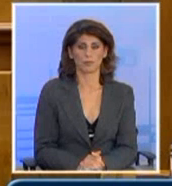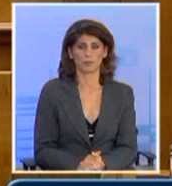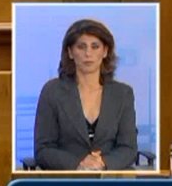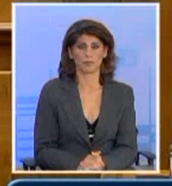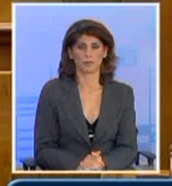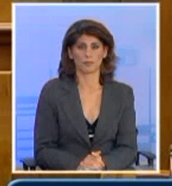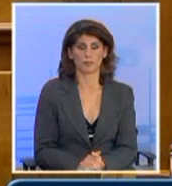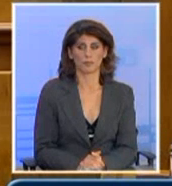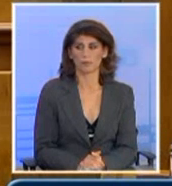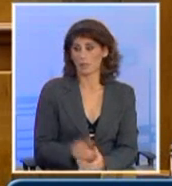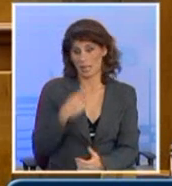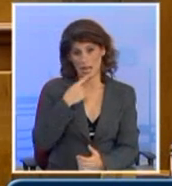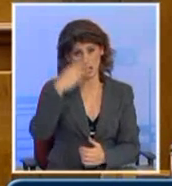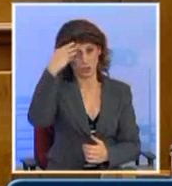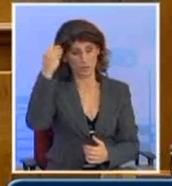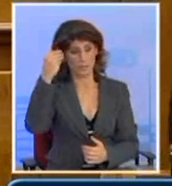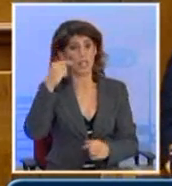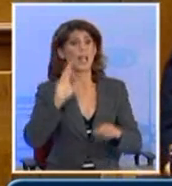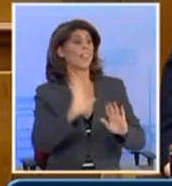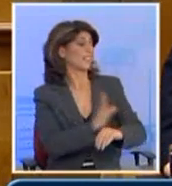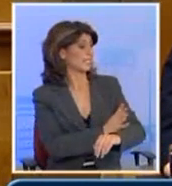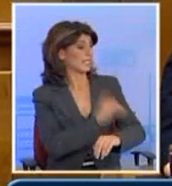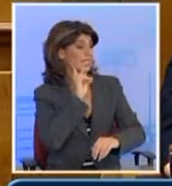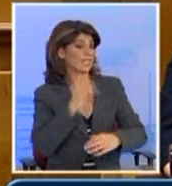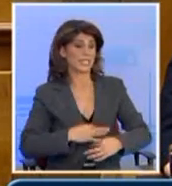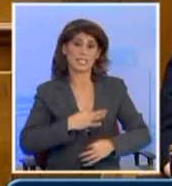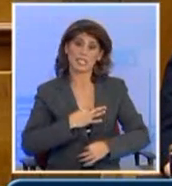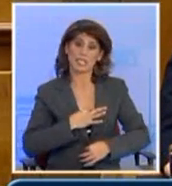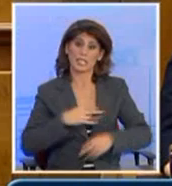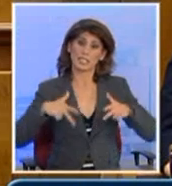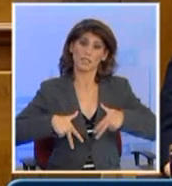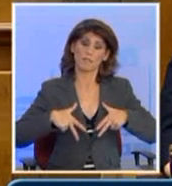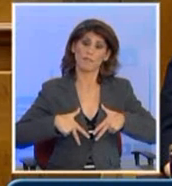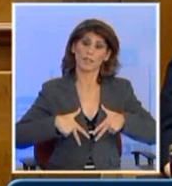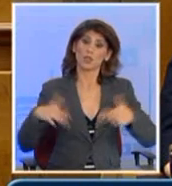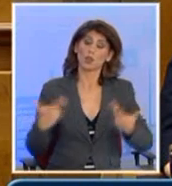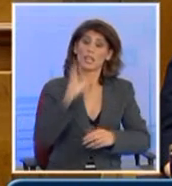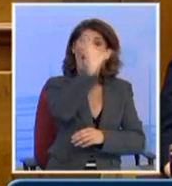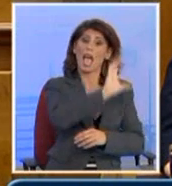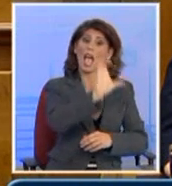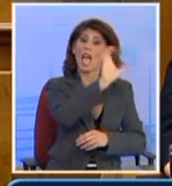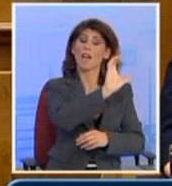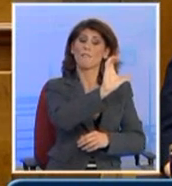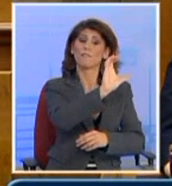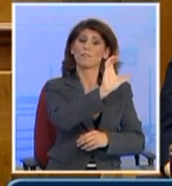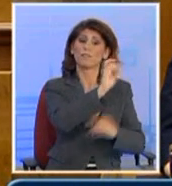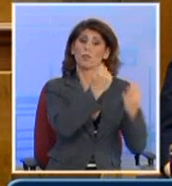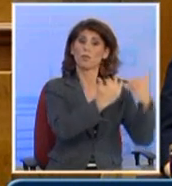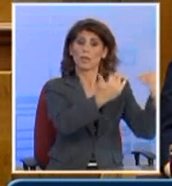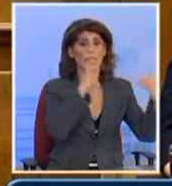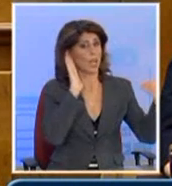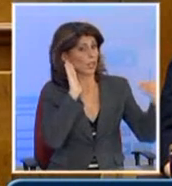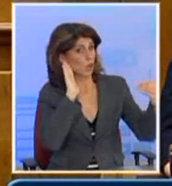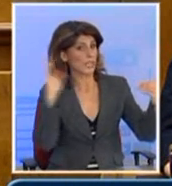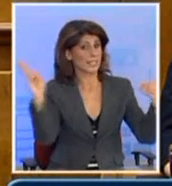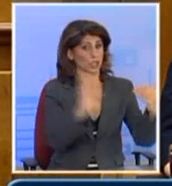δεν σας συγκινεί, κυρίες και κύριοι της κυβέρνησης, το γεγονός ότι το Ευρωπαϊκό Κοινοβούλιο έχει αρχίσει ακροάσεις για την